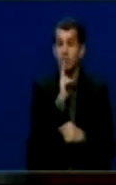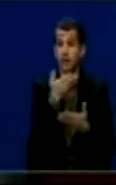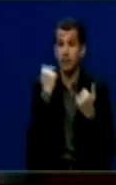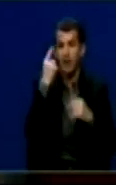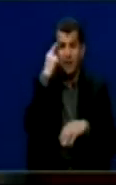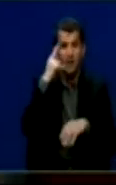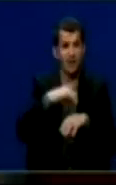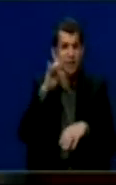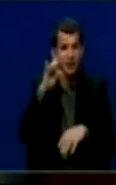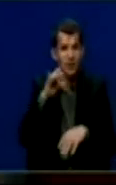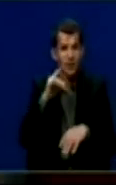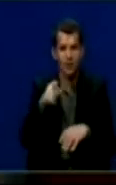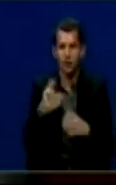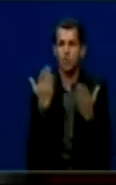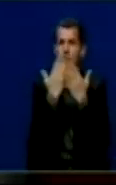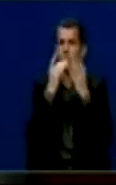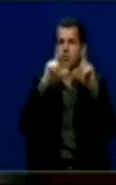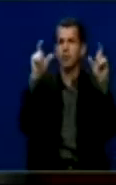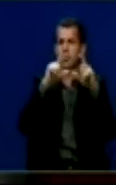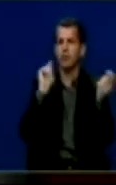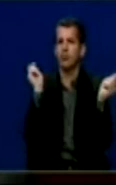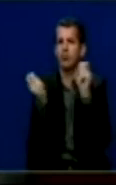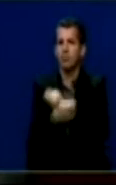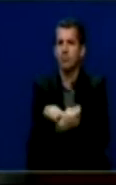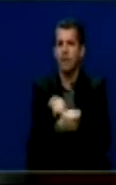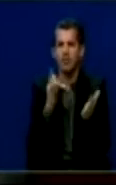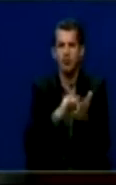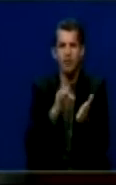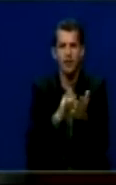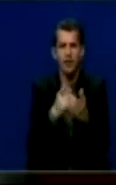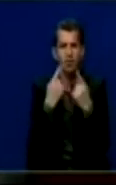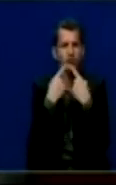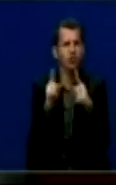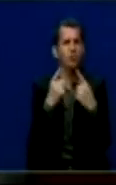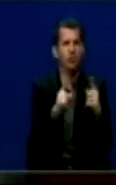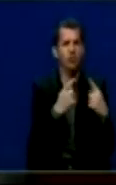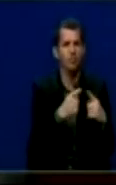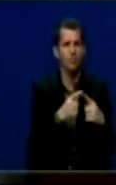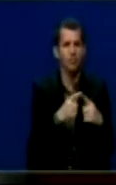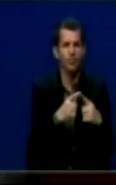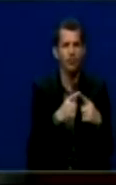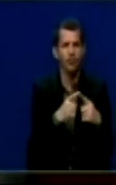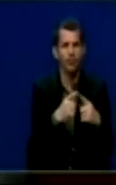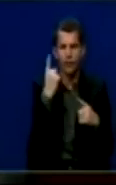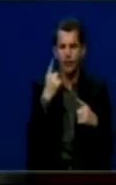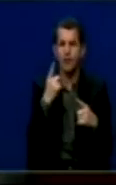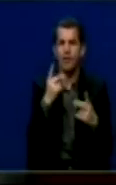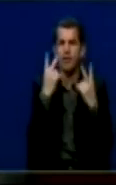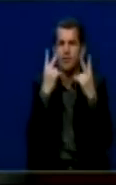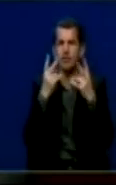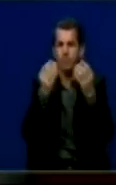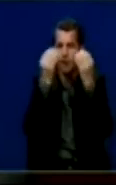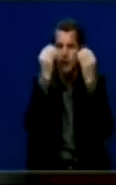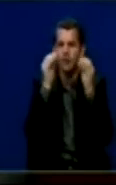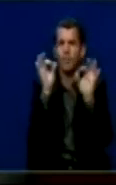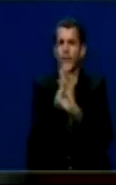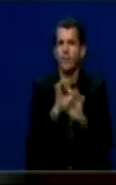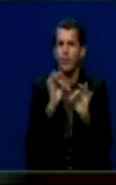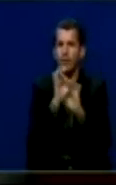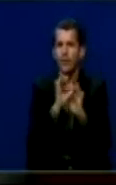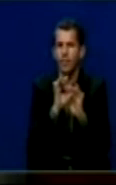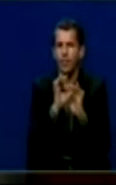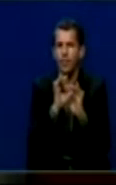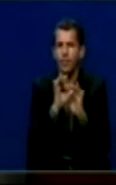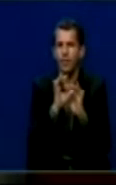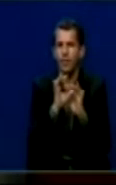themelore, objektet shkollore sot janë shndruar në vendodhje të çdo veprimtarie tjetër me përjashtim të idesë themelore që duhet ta kenë, arsimimin